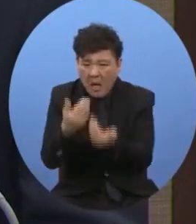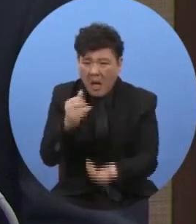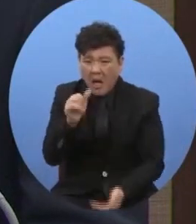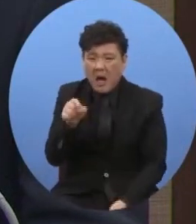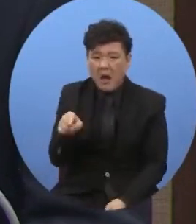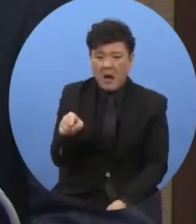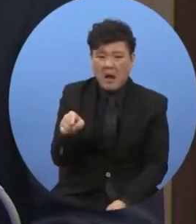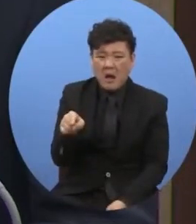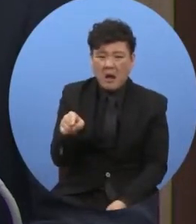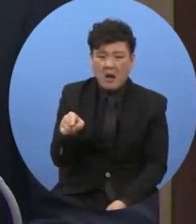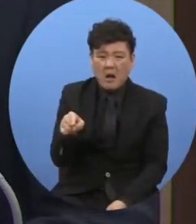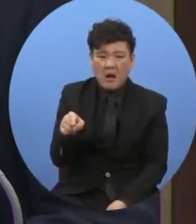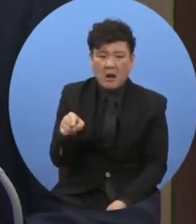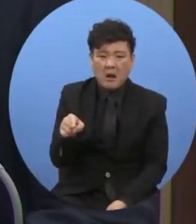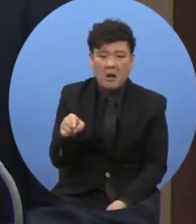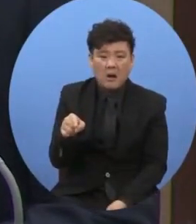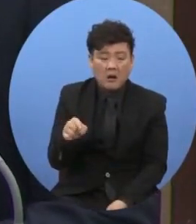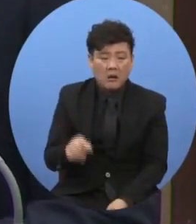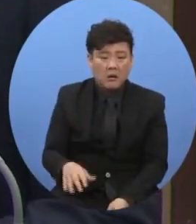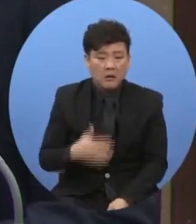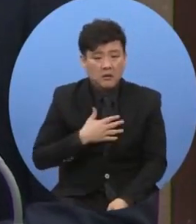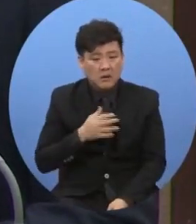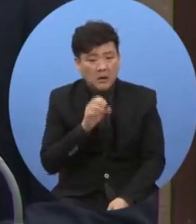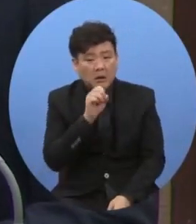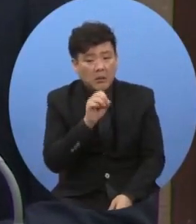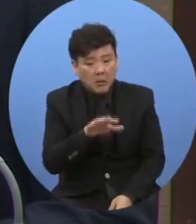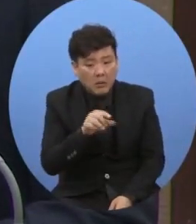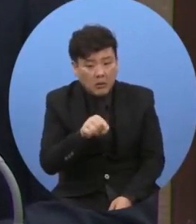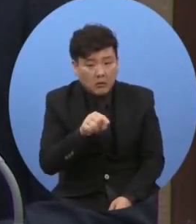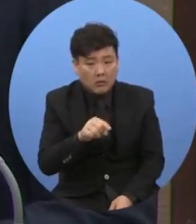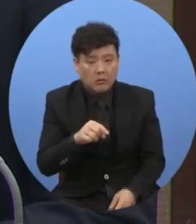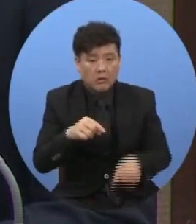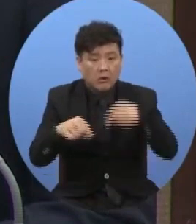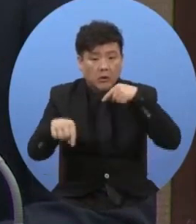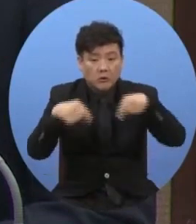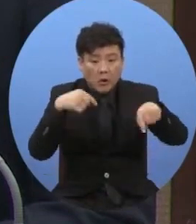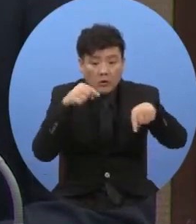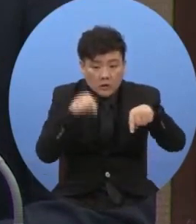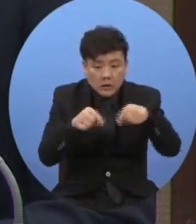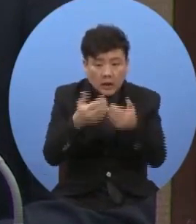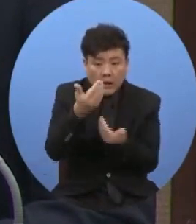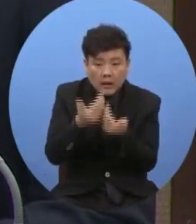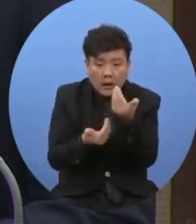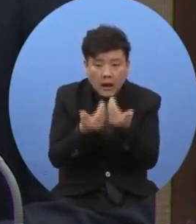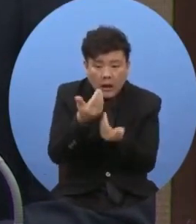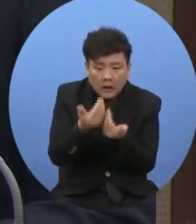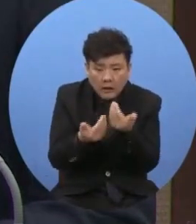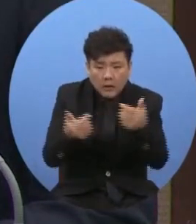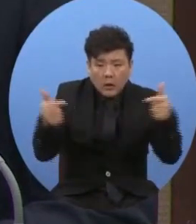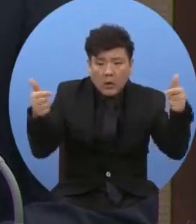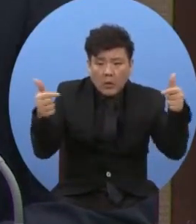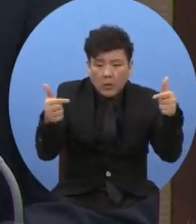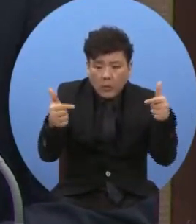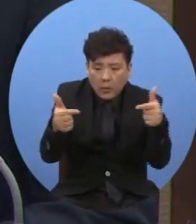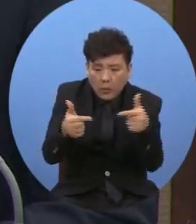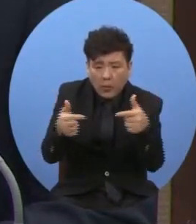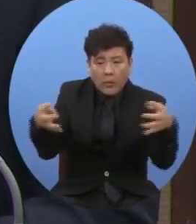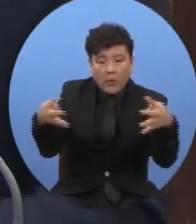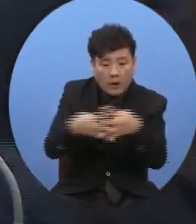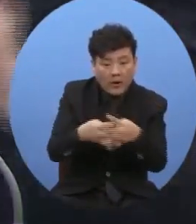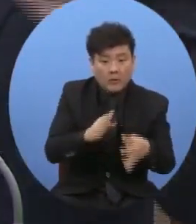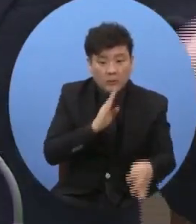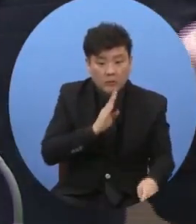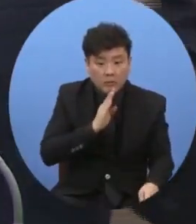이런 게 있는 것 같습니다. 아까 말씀드린 것처럼 정치라는 것이 갈등 조정의 방점이 찍혀 있고 문제 해결 능력의 방점이 찍혀 있는